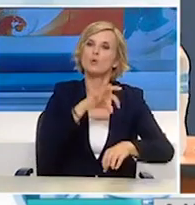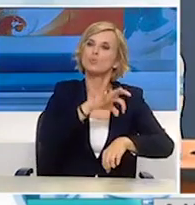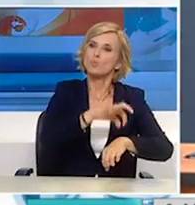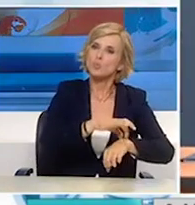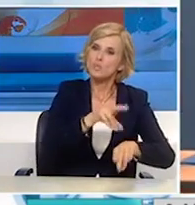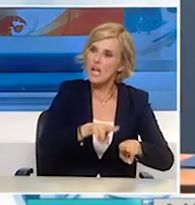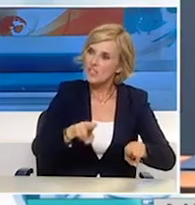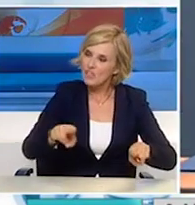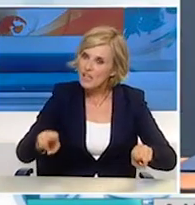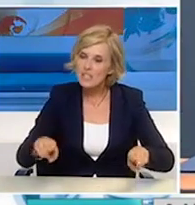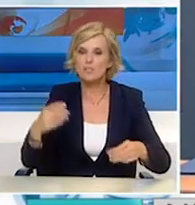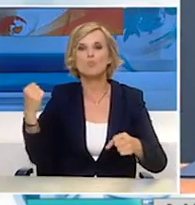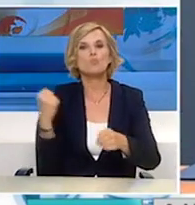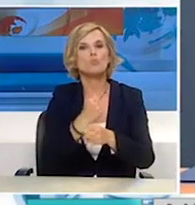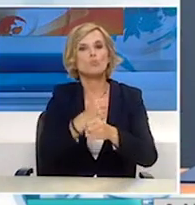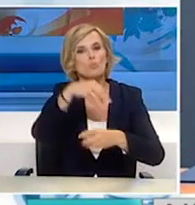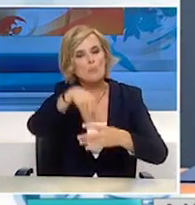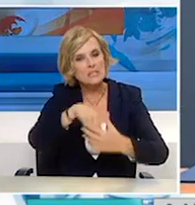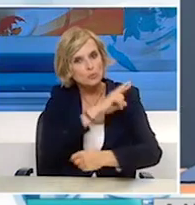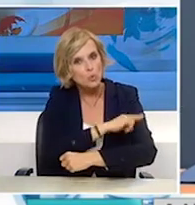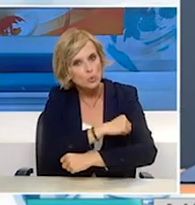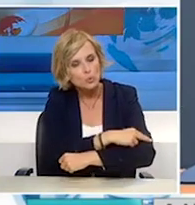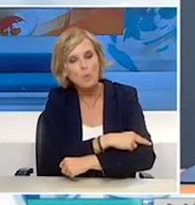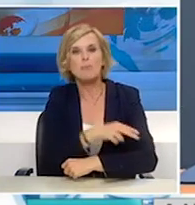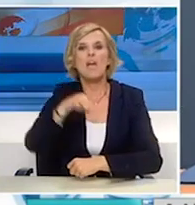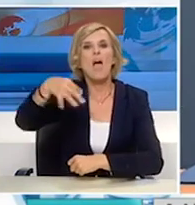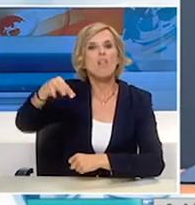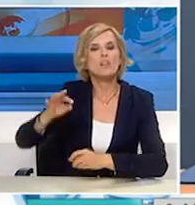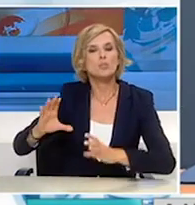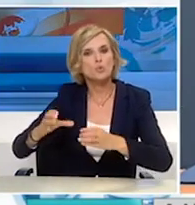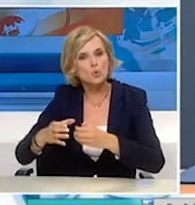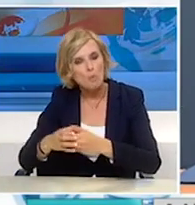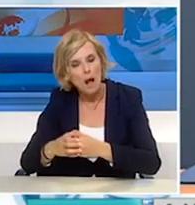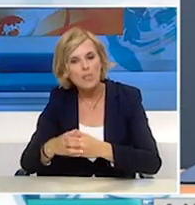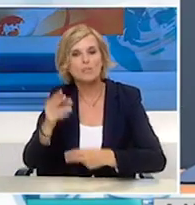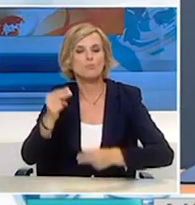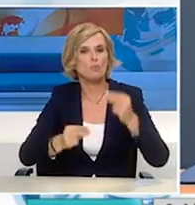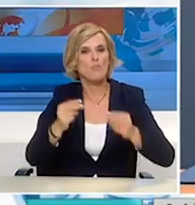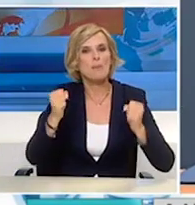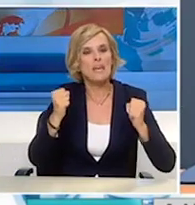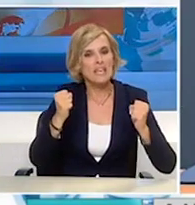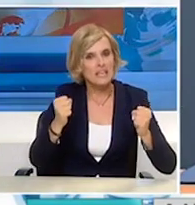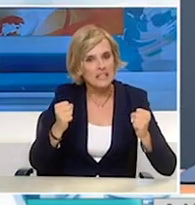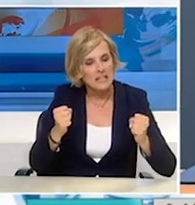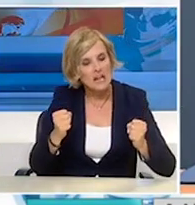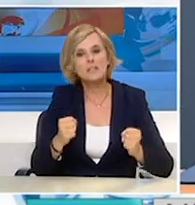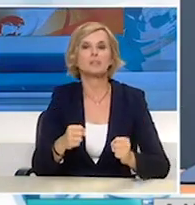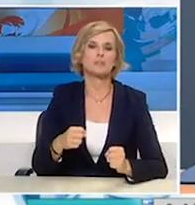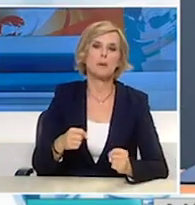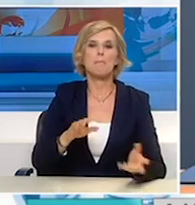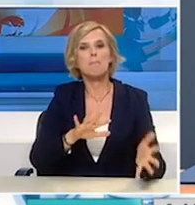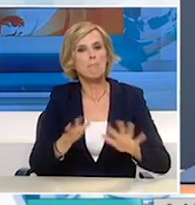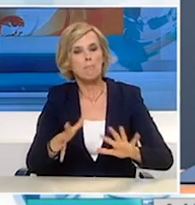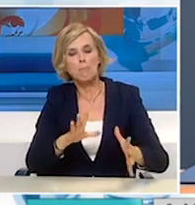και ιδιαίτερα τους ανθρώπους οι οποίοι έχουν ένα μέσο κίνδυνο, δεν έχουν τη σοβαρή νόσο, έχουν κάτι μεταξύ ήπιας και